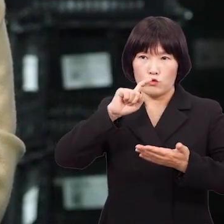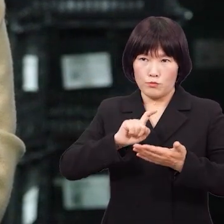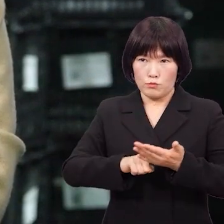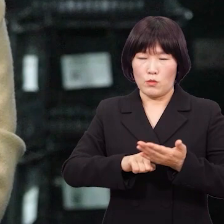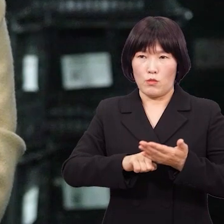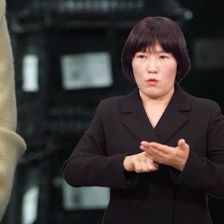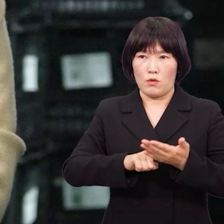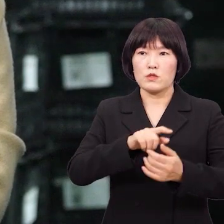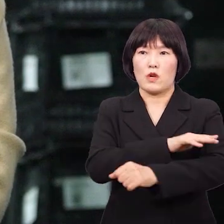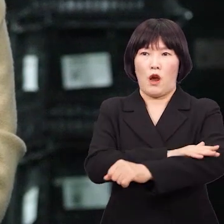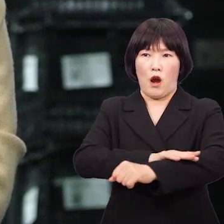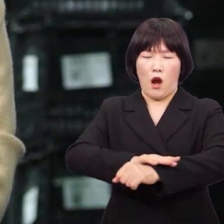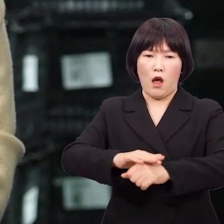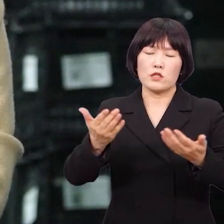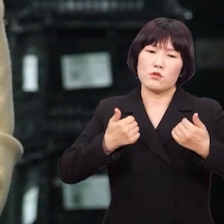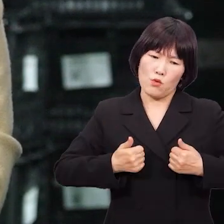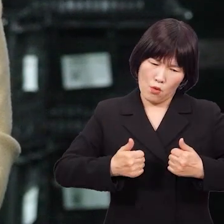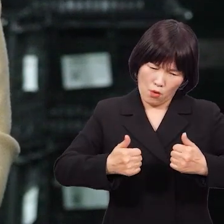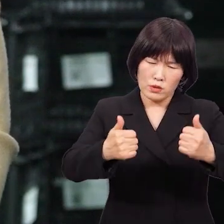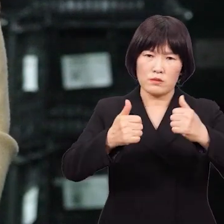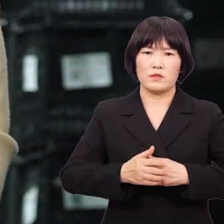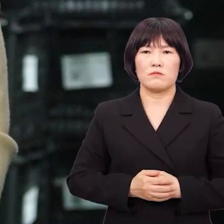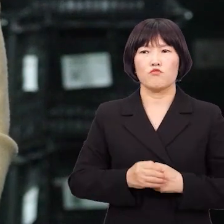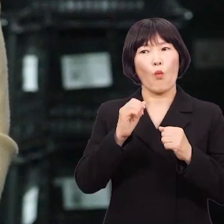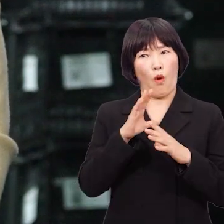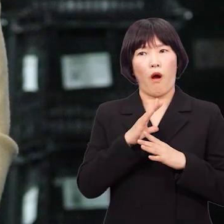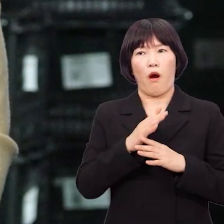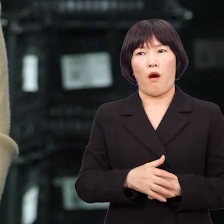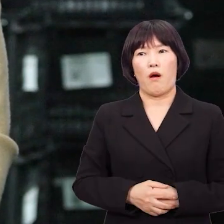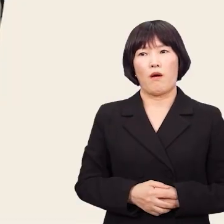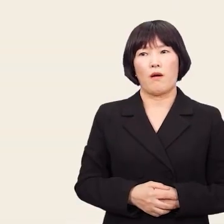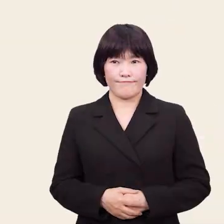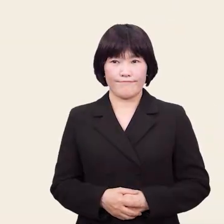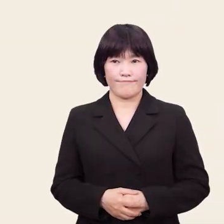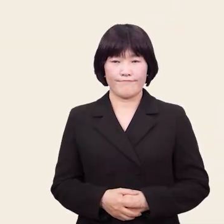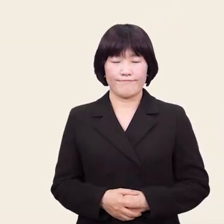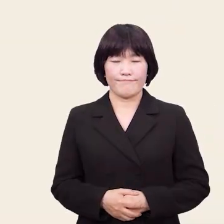보니 대견하고 성실한 자세에 놀랄 때가 많았습니다.